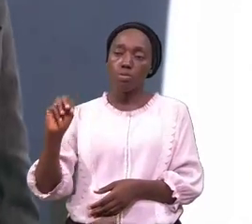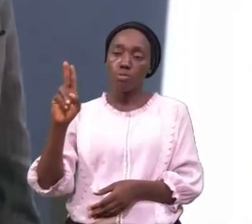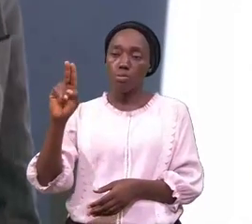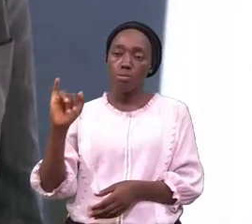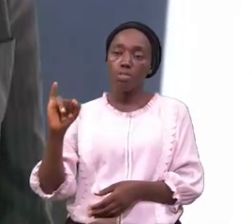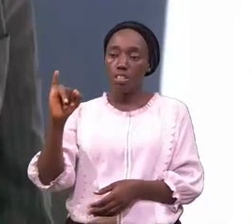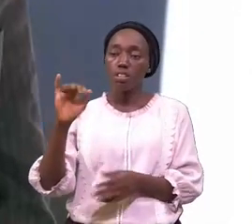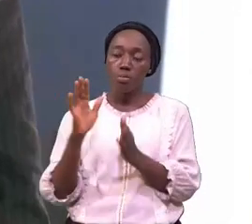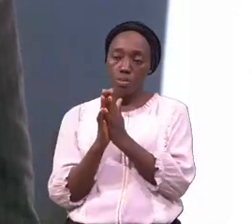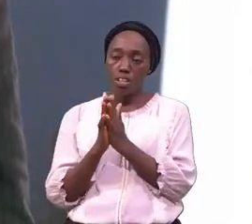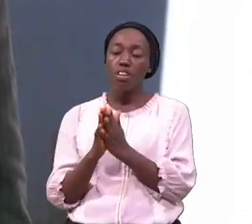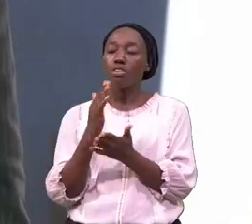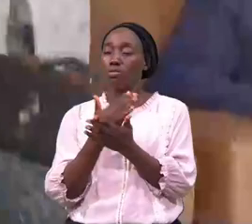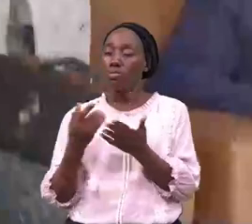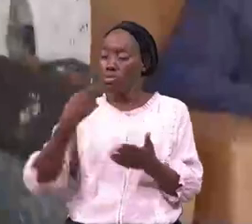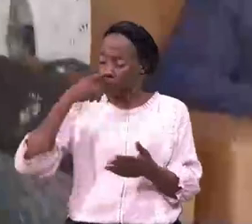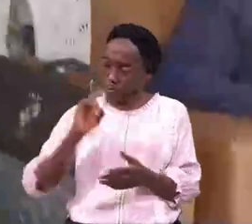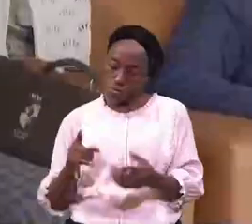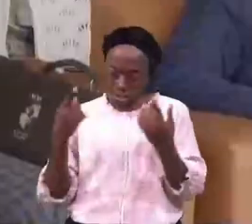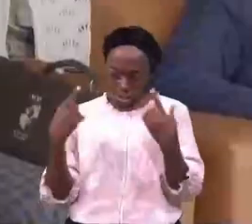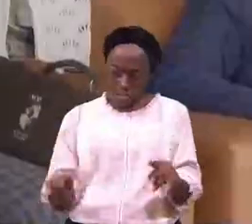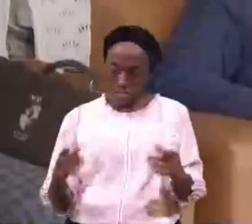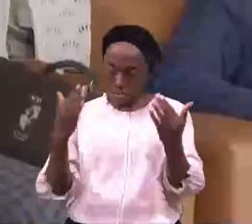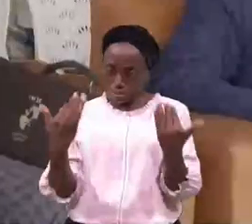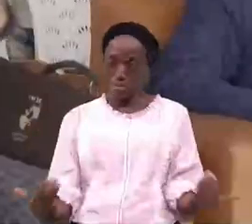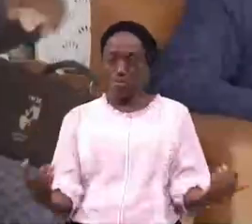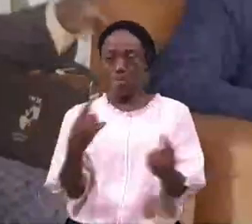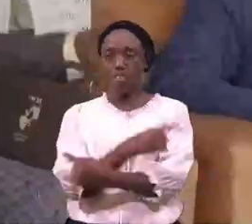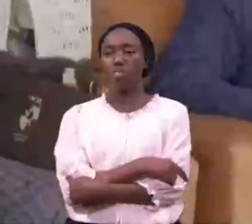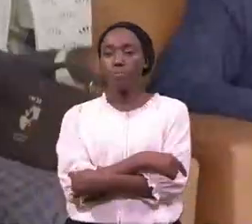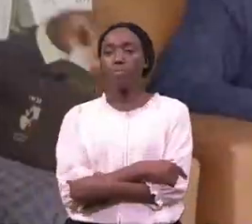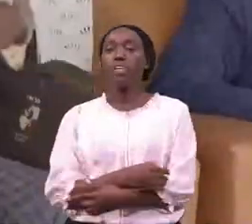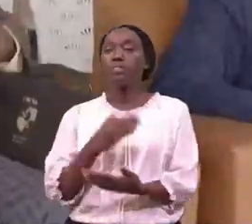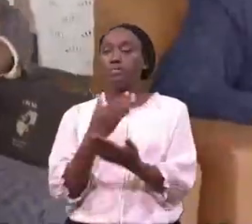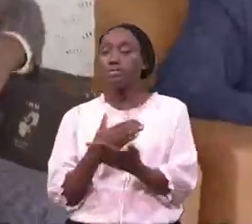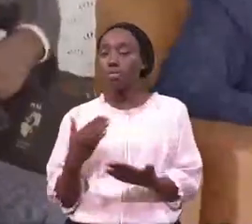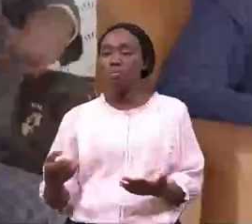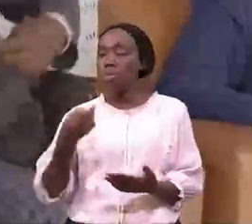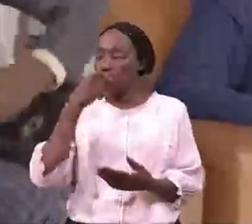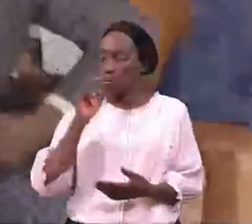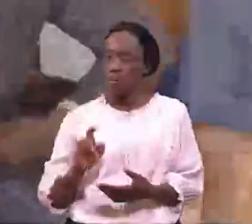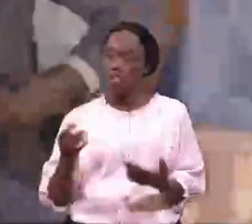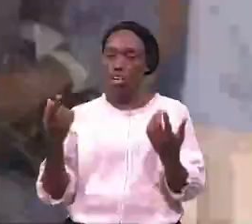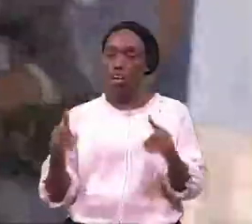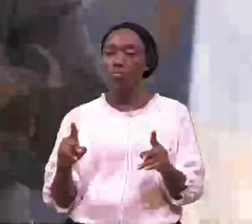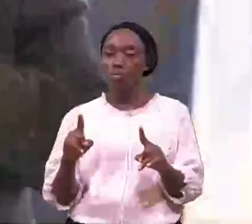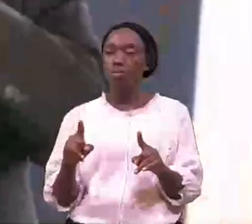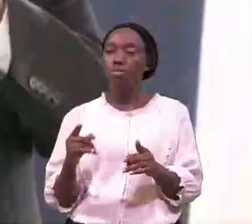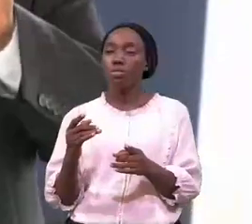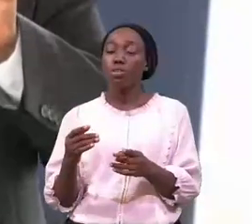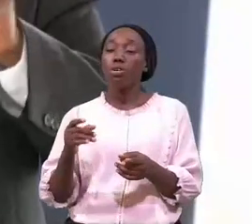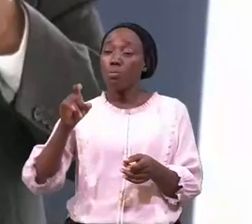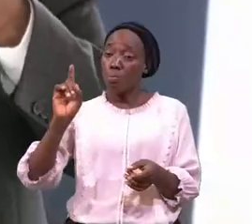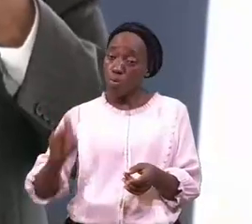quelque chose doit arriver. Quelque chose doit arriver.